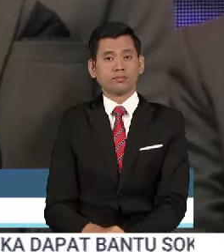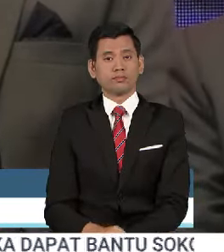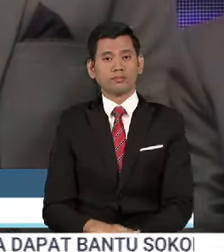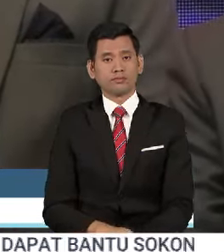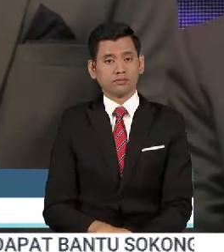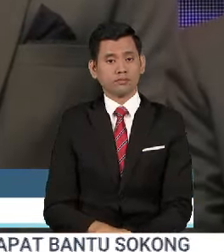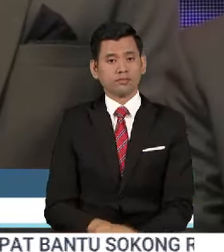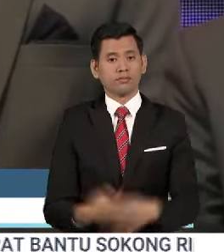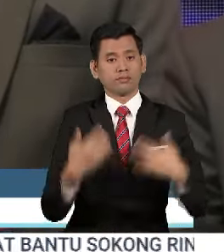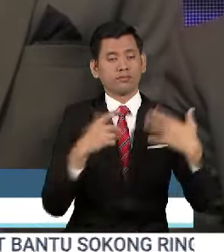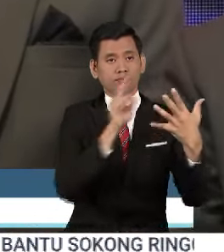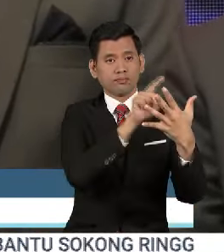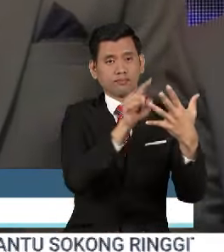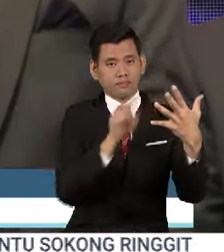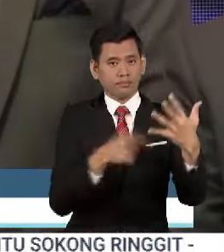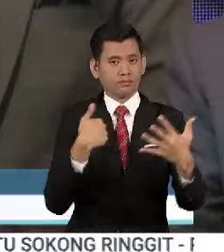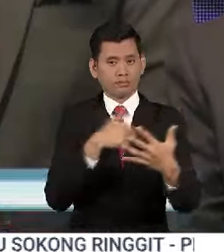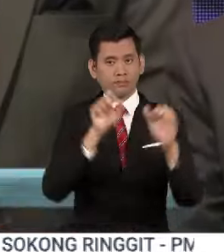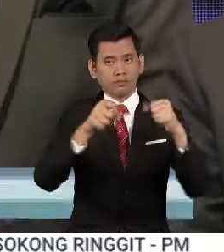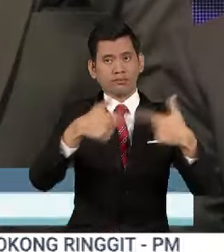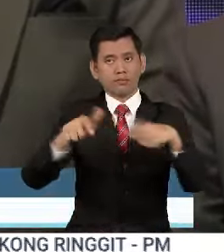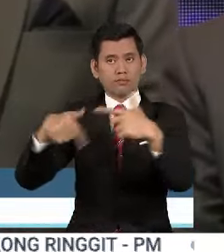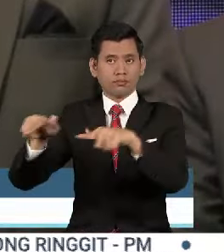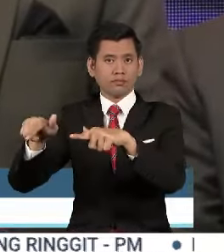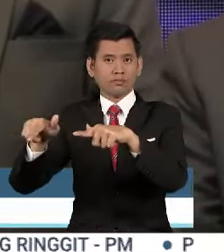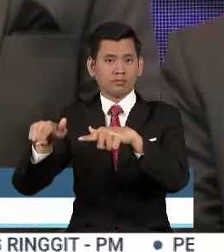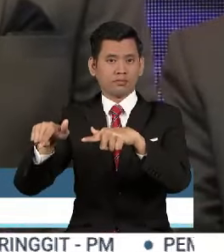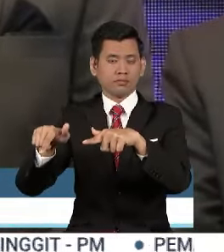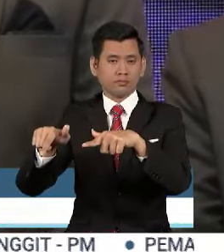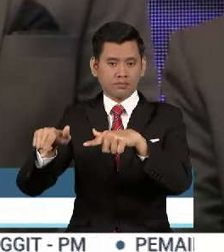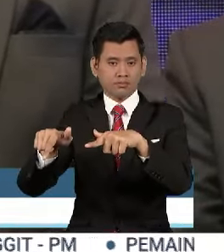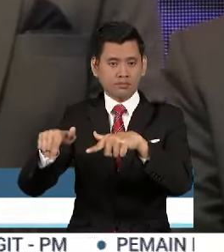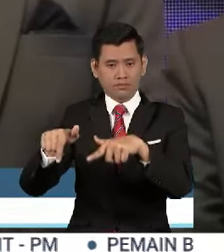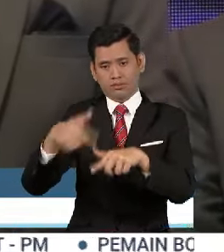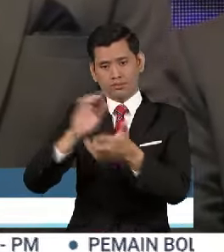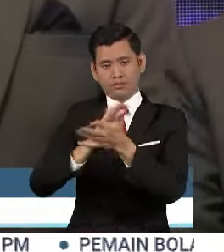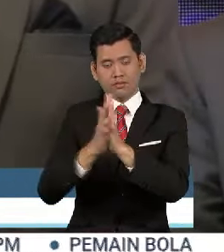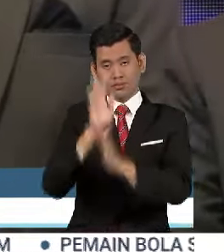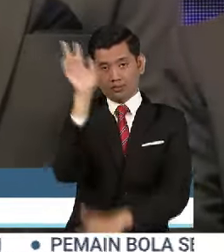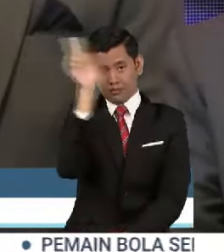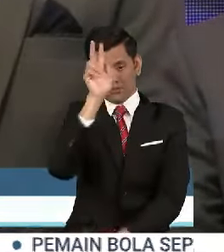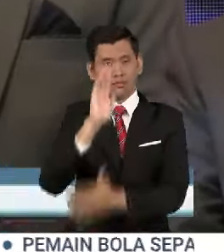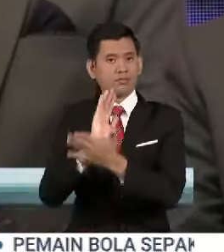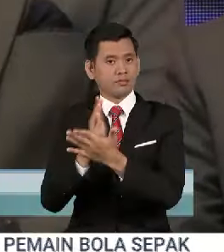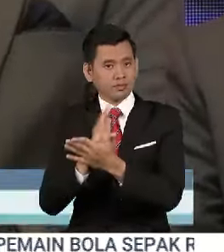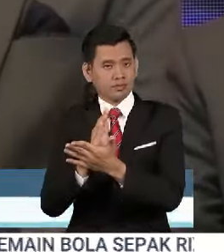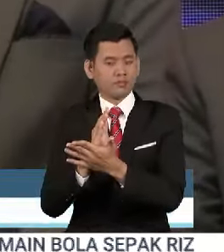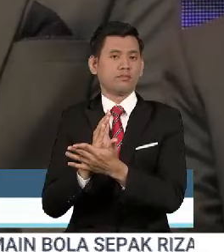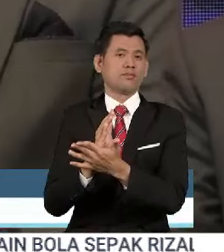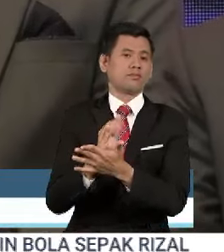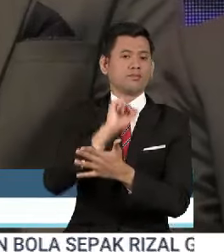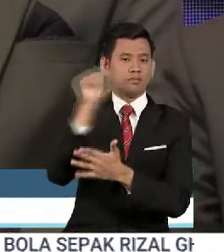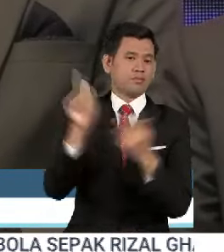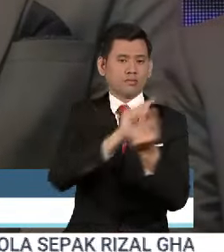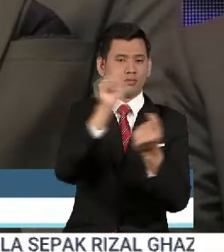Ada beberapa butiran-butiran yang boleh dilaksanakan selaku caretaker government dan perkara yang tidak wajar dilakukan